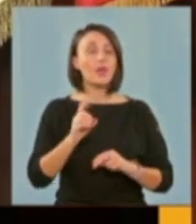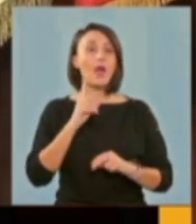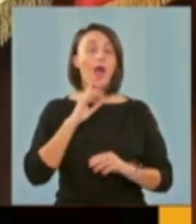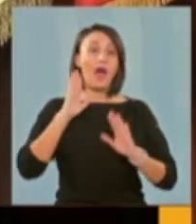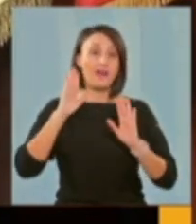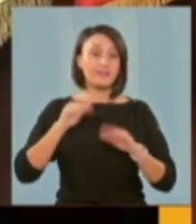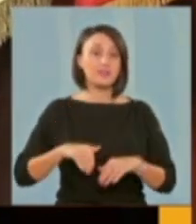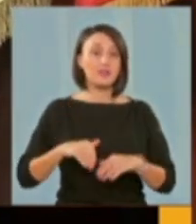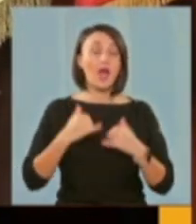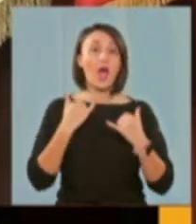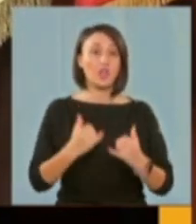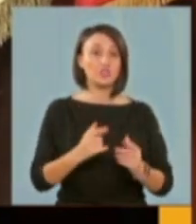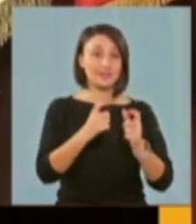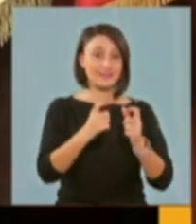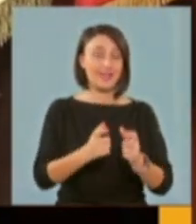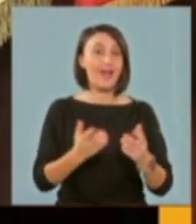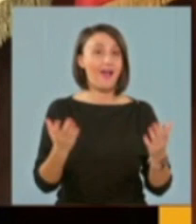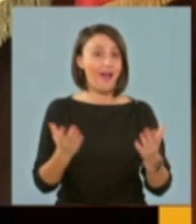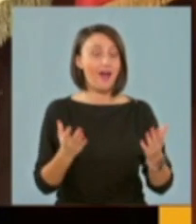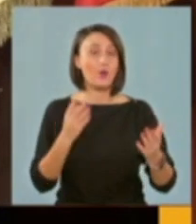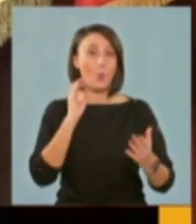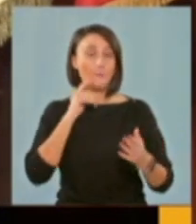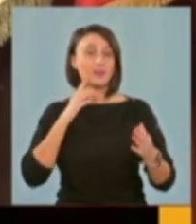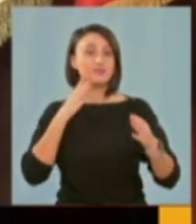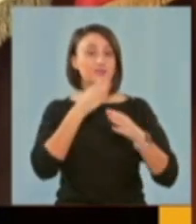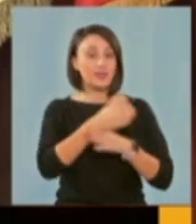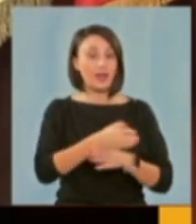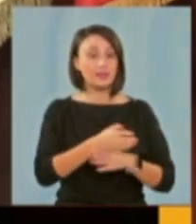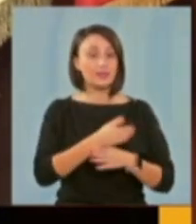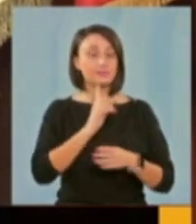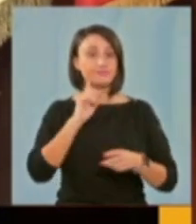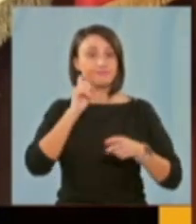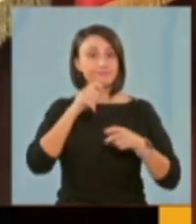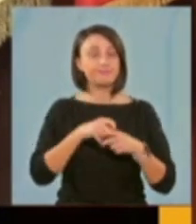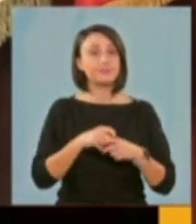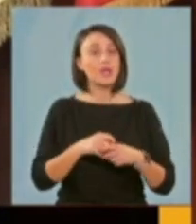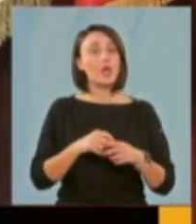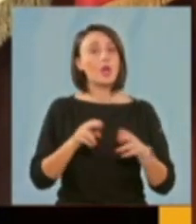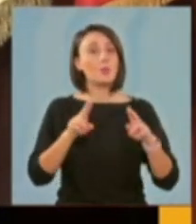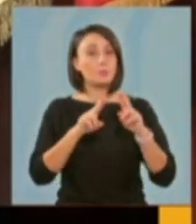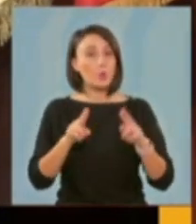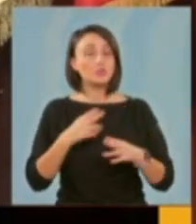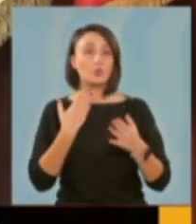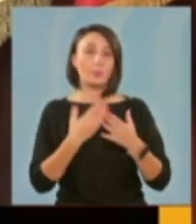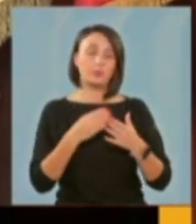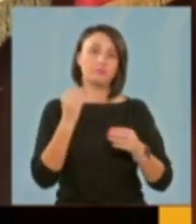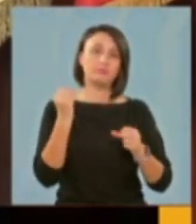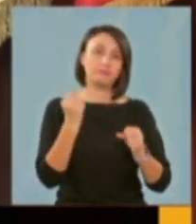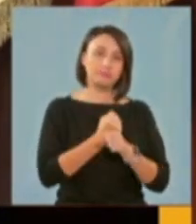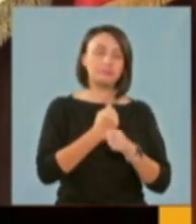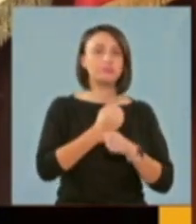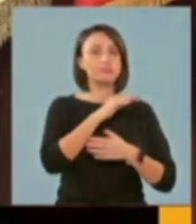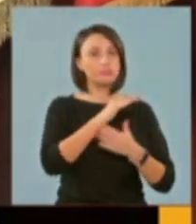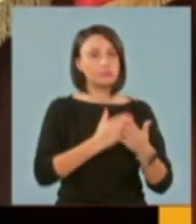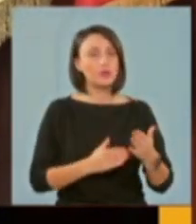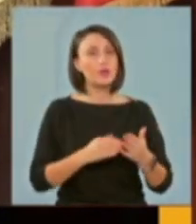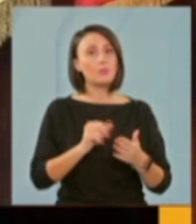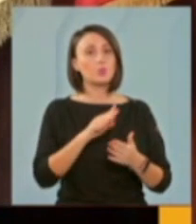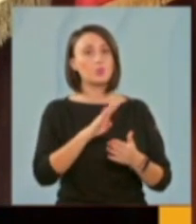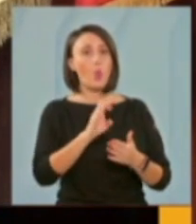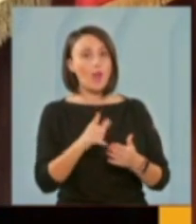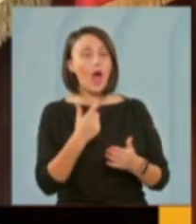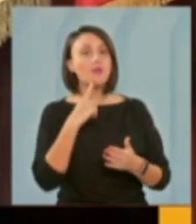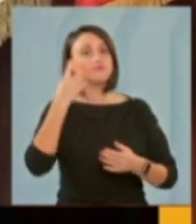aveți aici în sală oameni care sunt direct implicați în procesul de elaborare a busolei